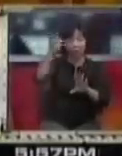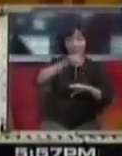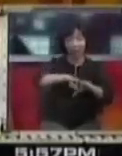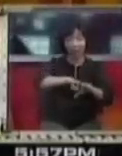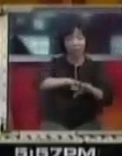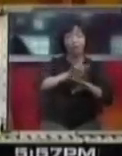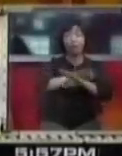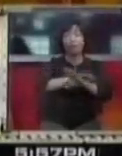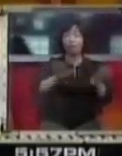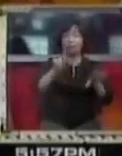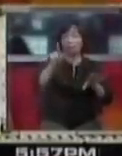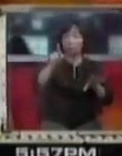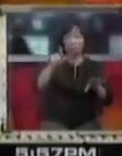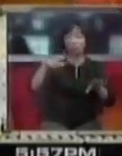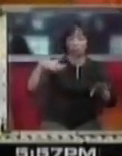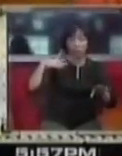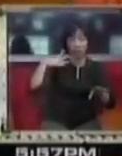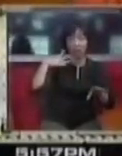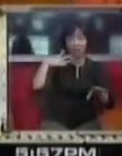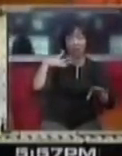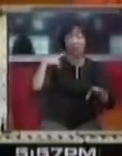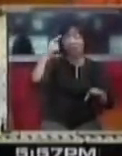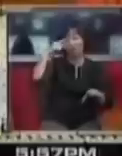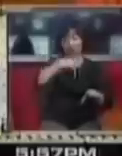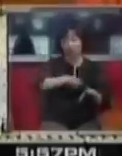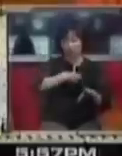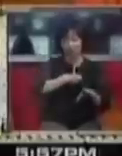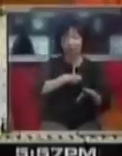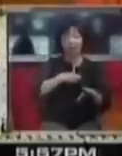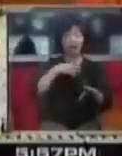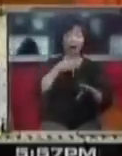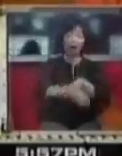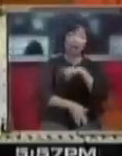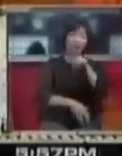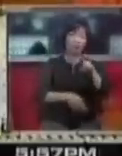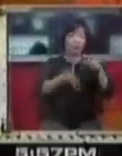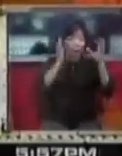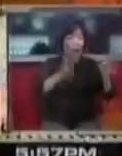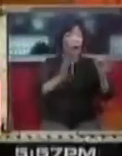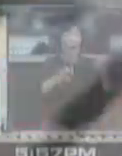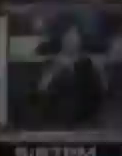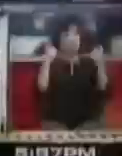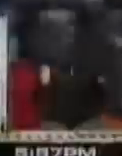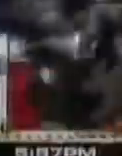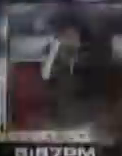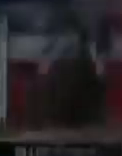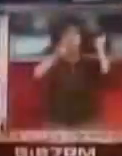susunod, wag na kasi tayo maghintay ng may magreklamo bago aksyonan ang problema.